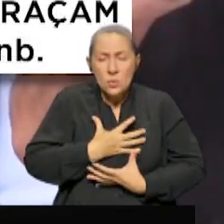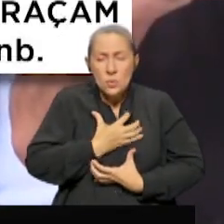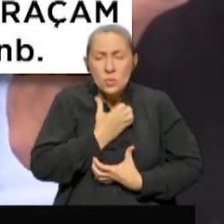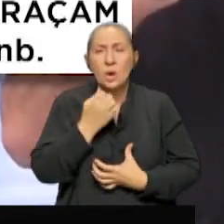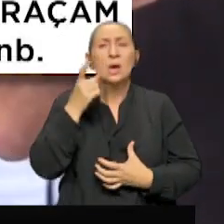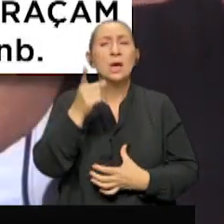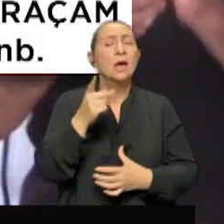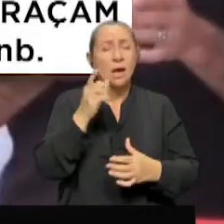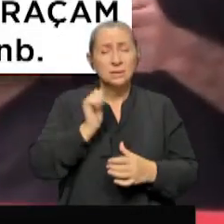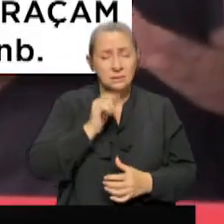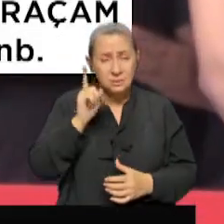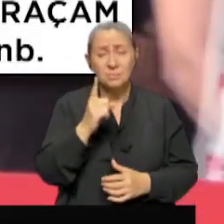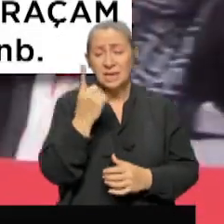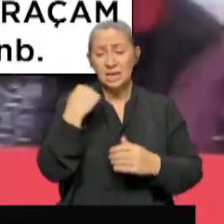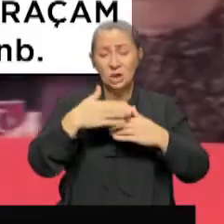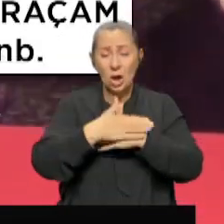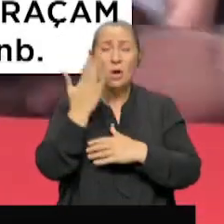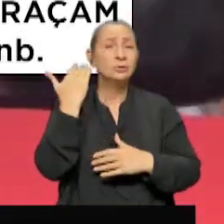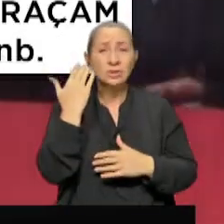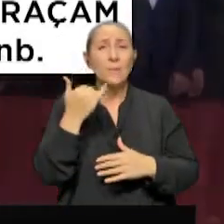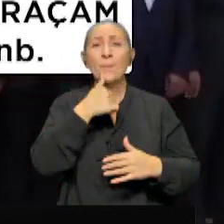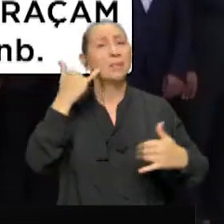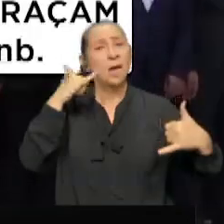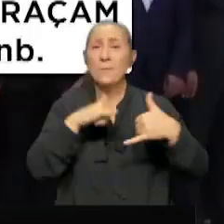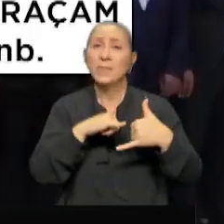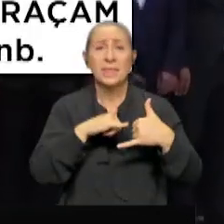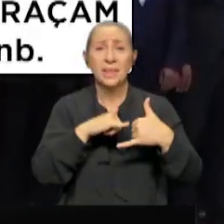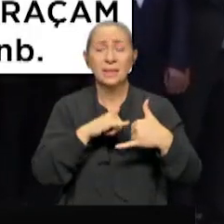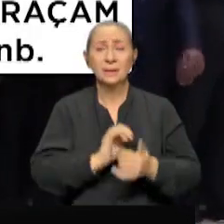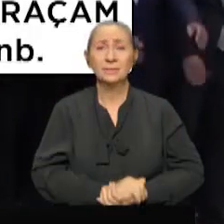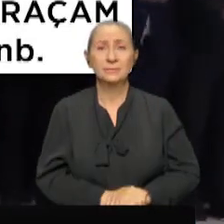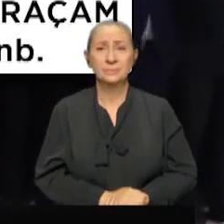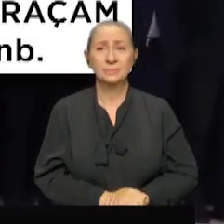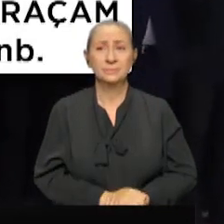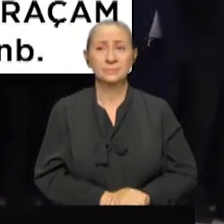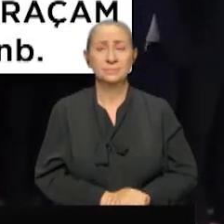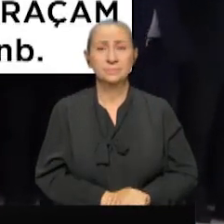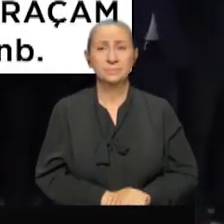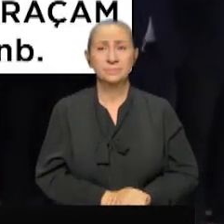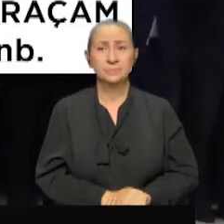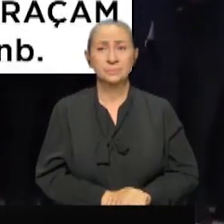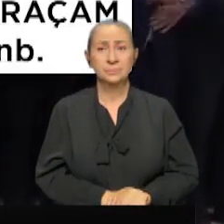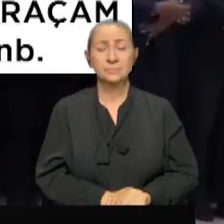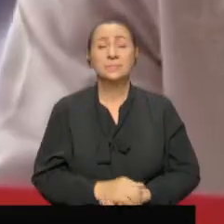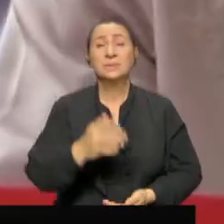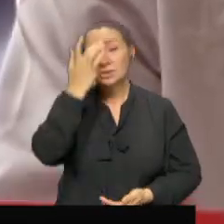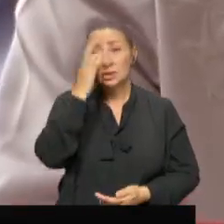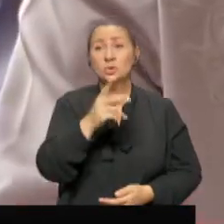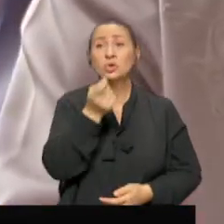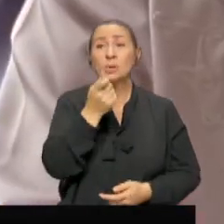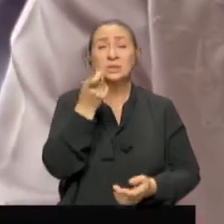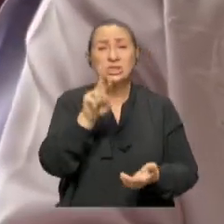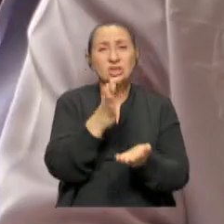Karaçam saldırıdan bir gece önce babasıyla telefonda görüşmüştü. Allahu Ekber. Şehidin